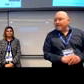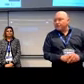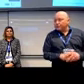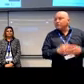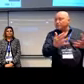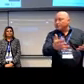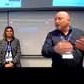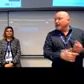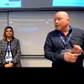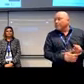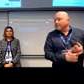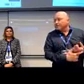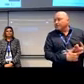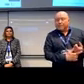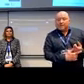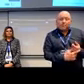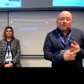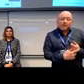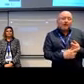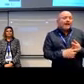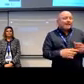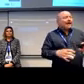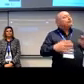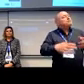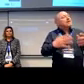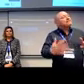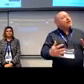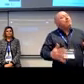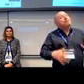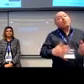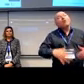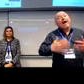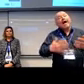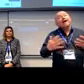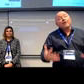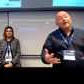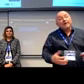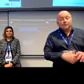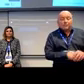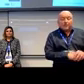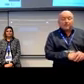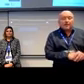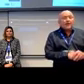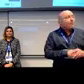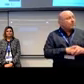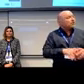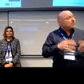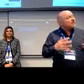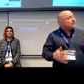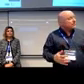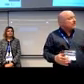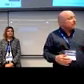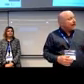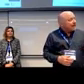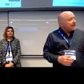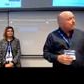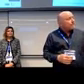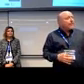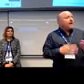maintenant la phase 2 de la complétion de ce manuel, créer une plateforme pour accueillir ce manuel, pour que ça soit